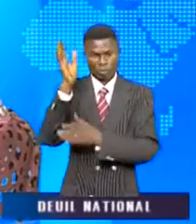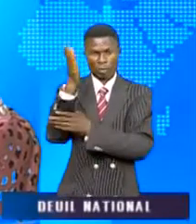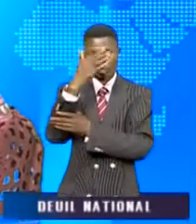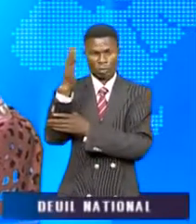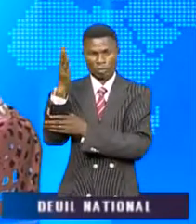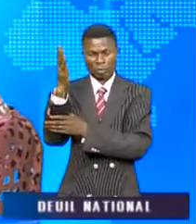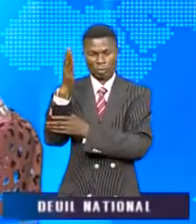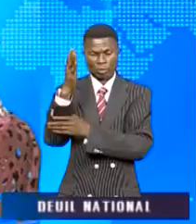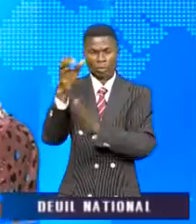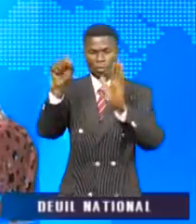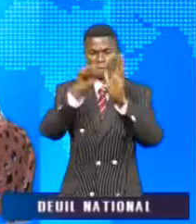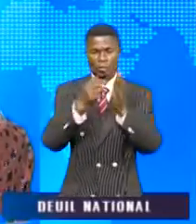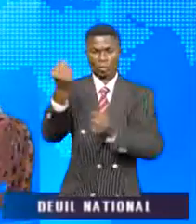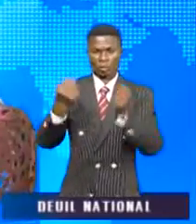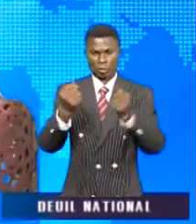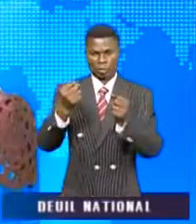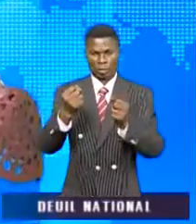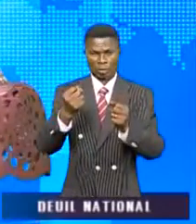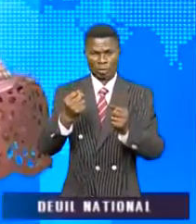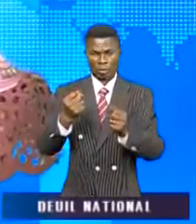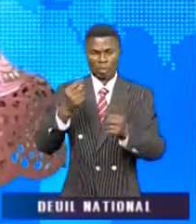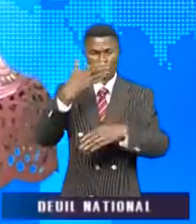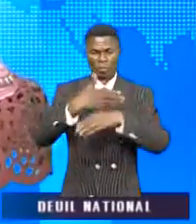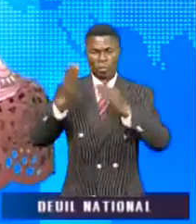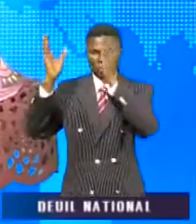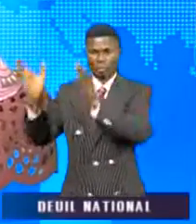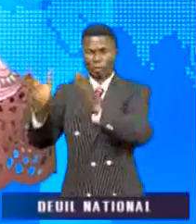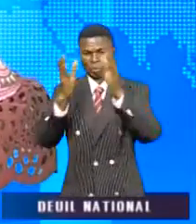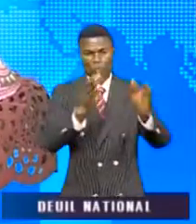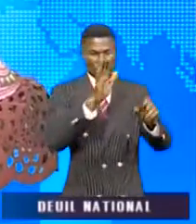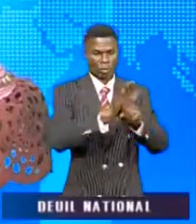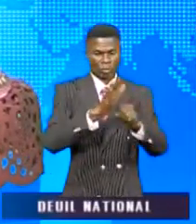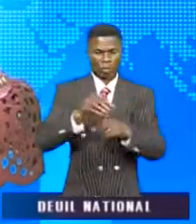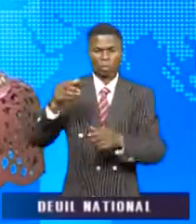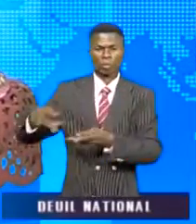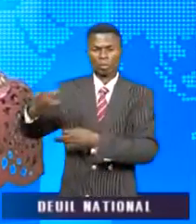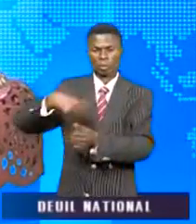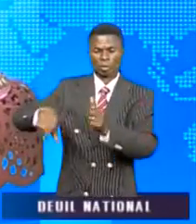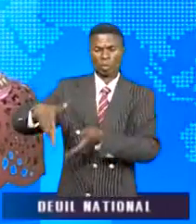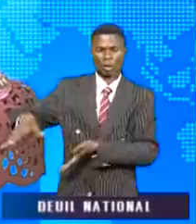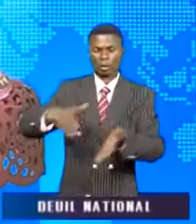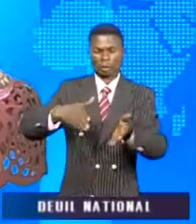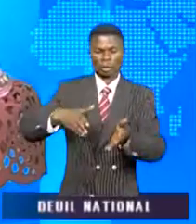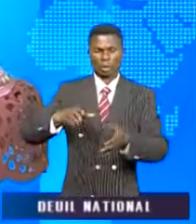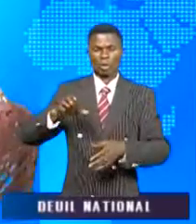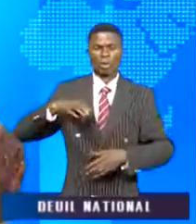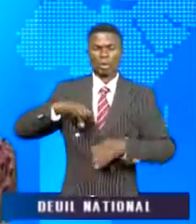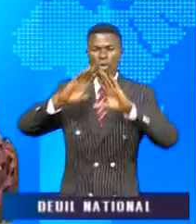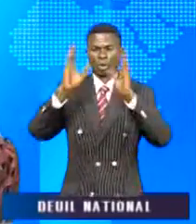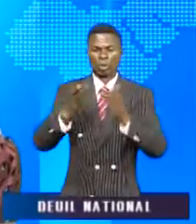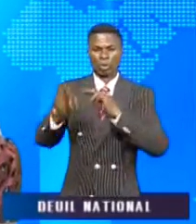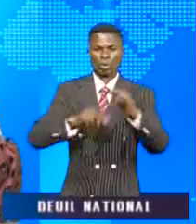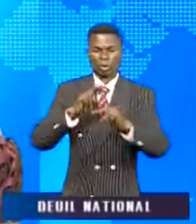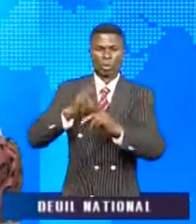de signalisation sont en train d'être installés dans différents carrefours de la ville. Lancés par la Commission nationale